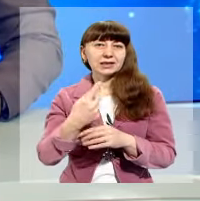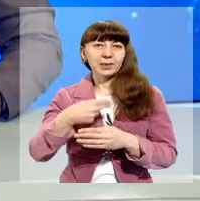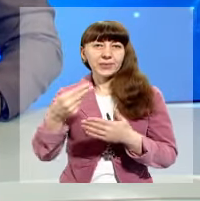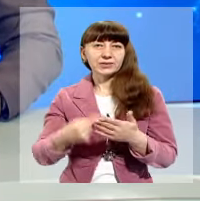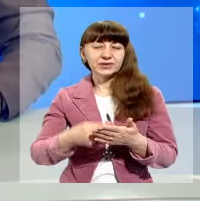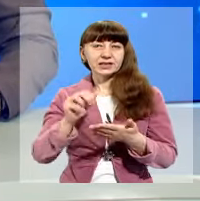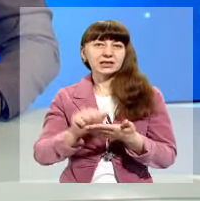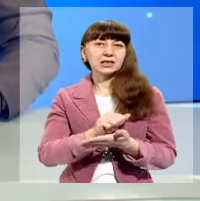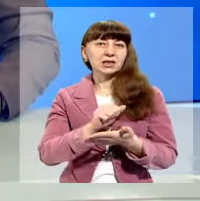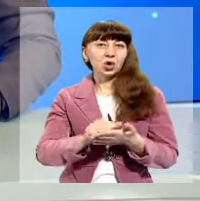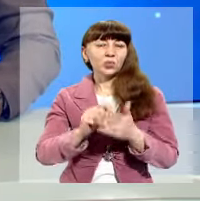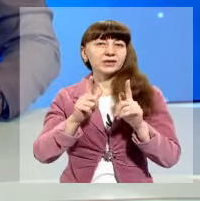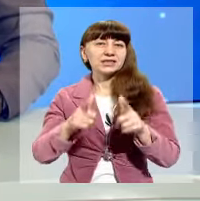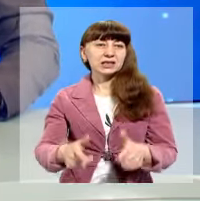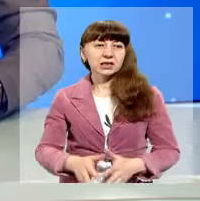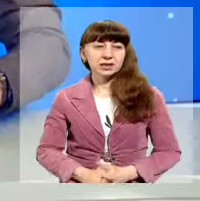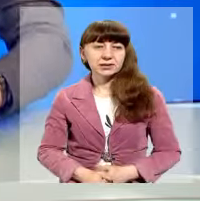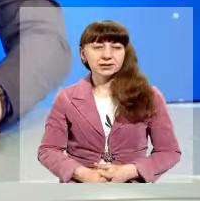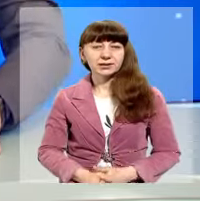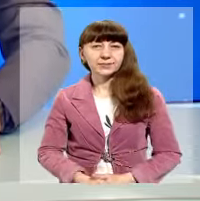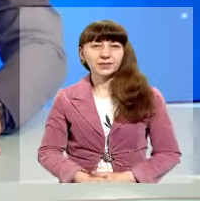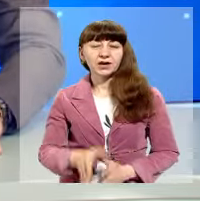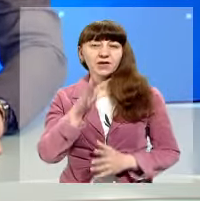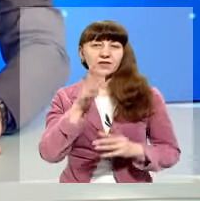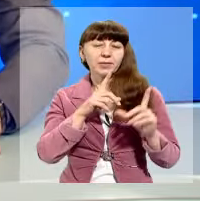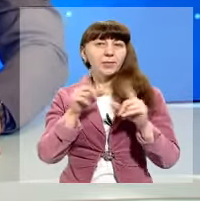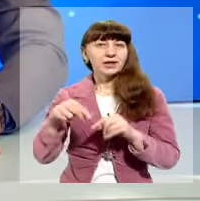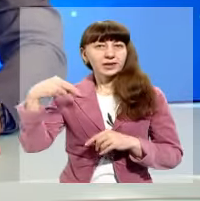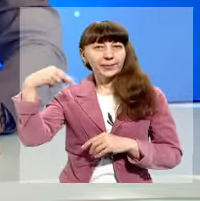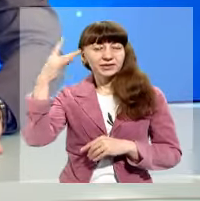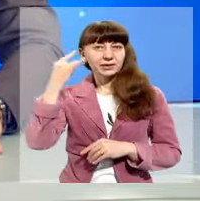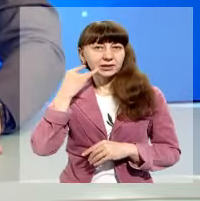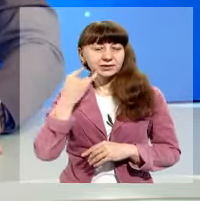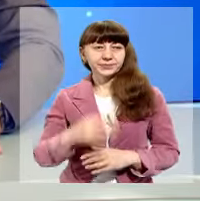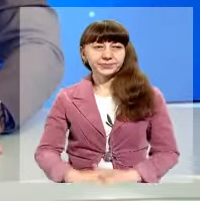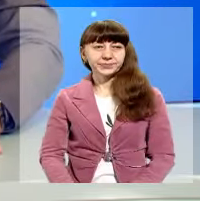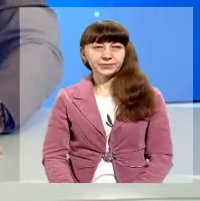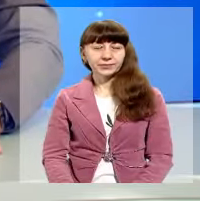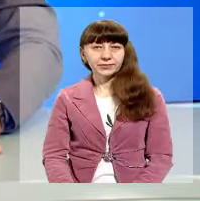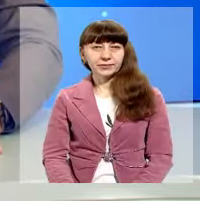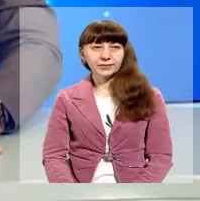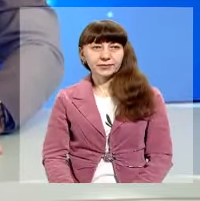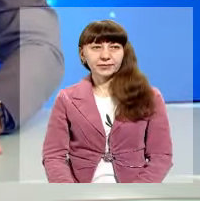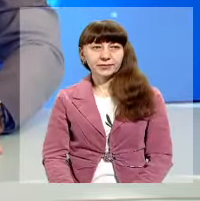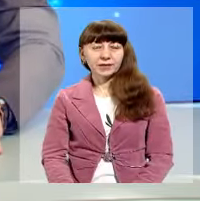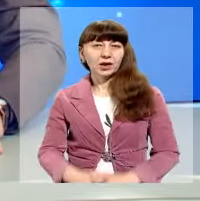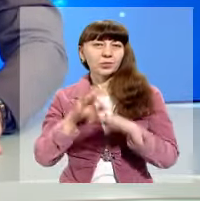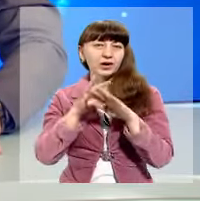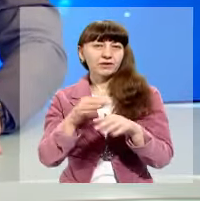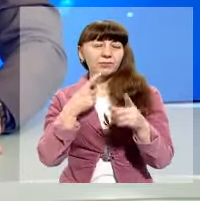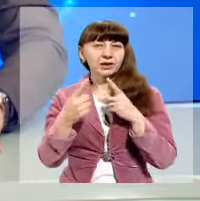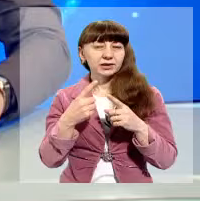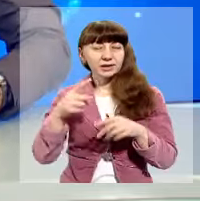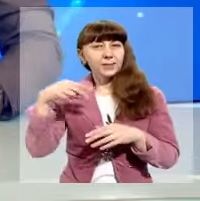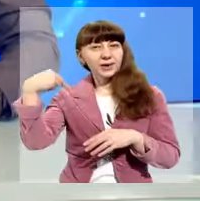осындай келісімге қол қойылды. Сапар барысында Қазақстан басшысы Әзірбайжан президенті Ильхам Алиевпен келіссөз жүргізіп, сан